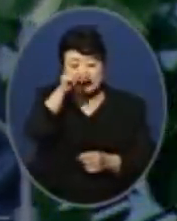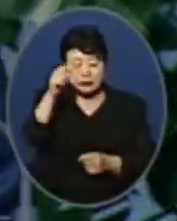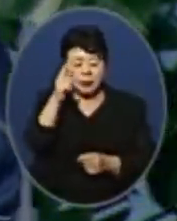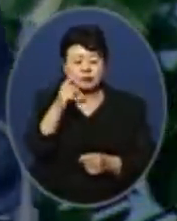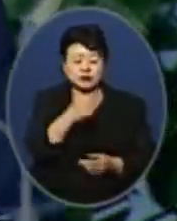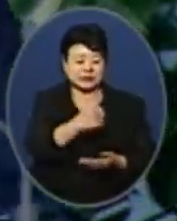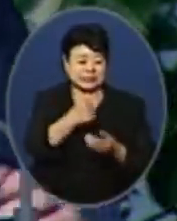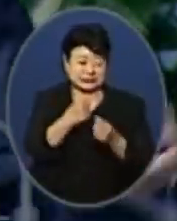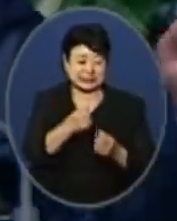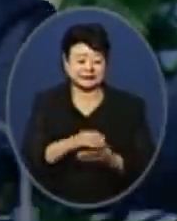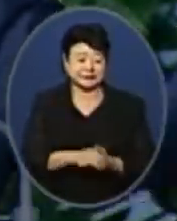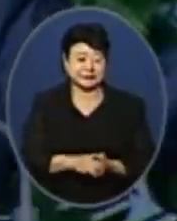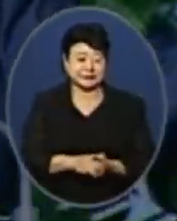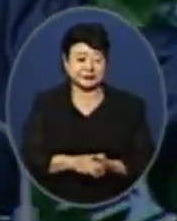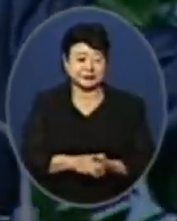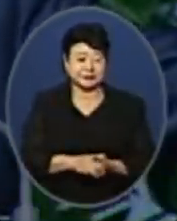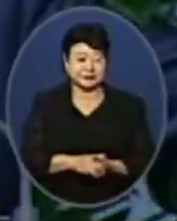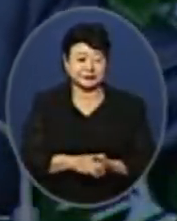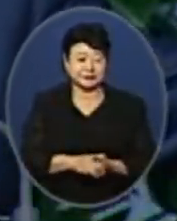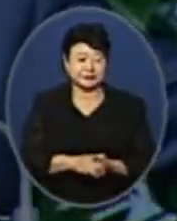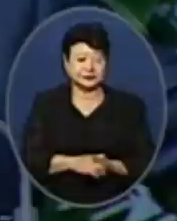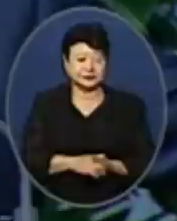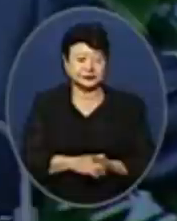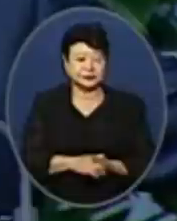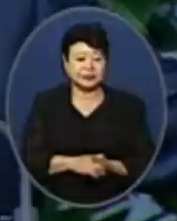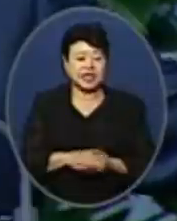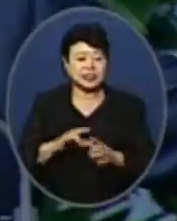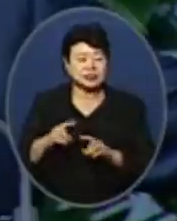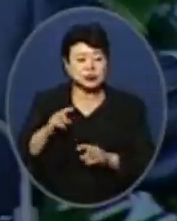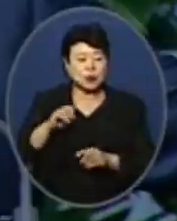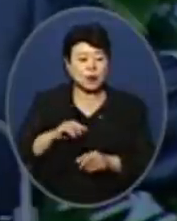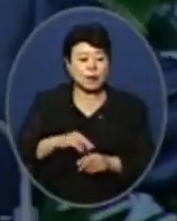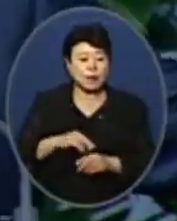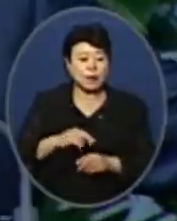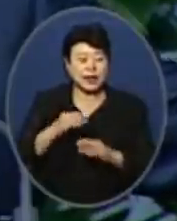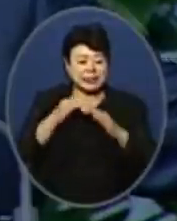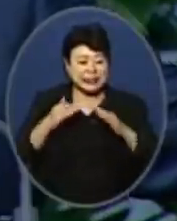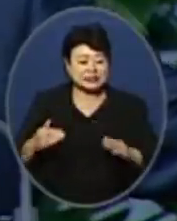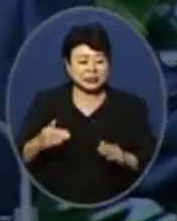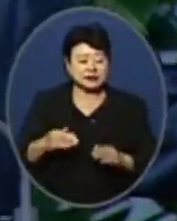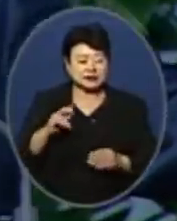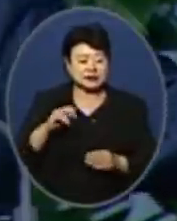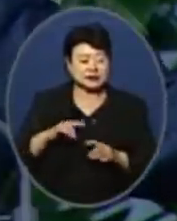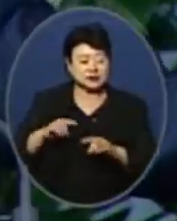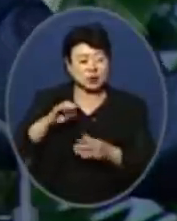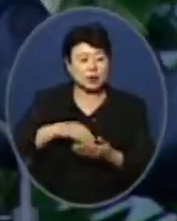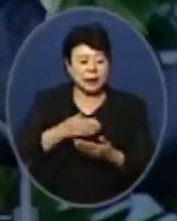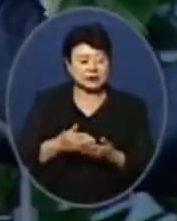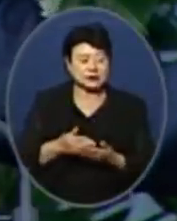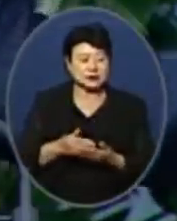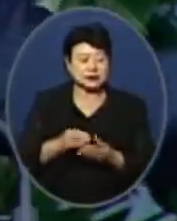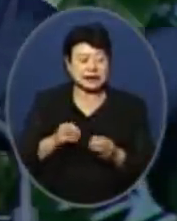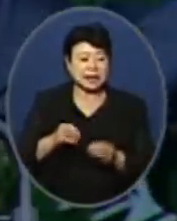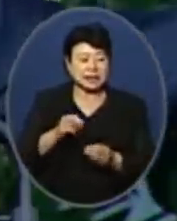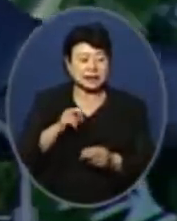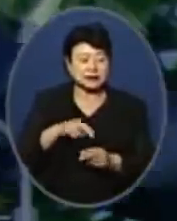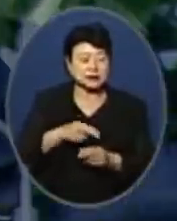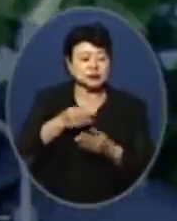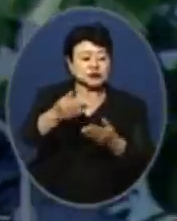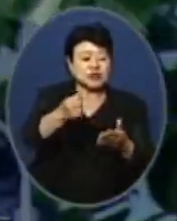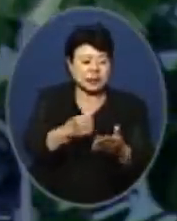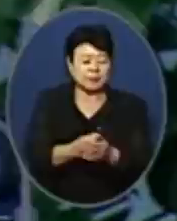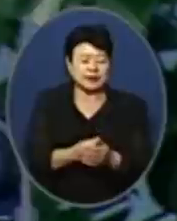한 분 계신데 대전 극동방송 대지를 기부해 주신 분이라 그분이 그